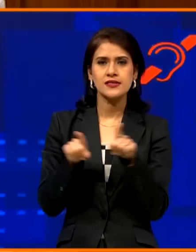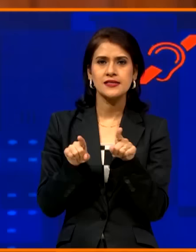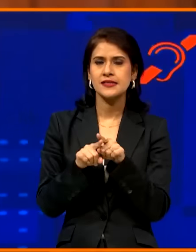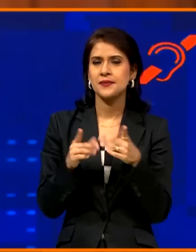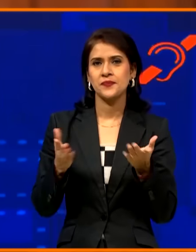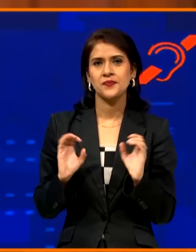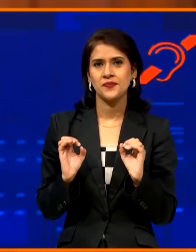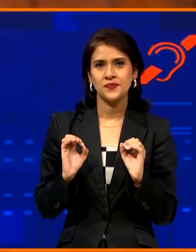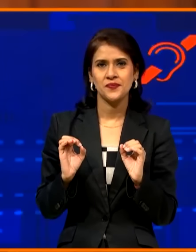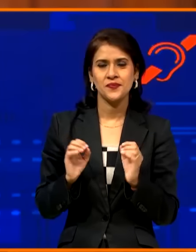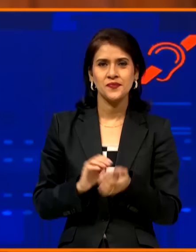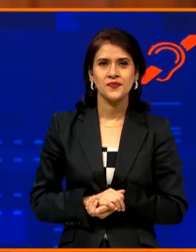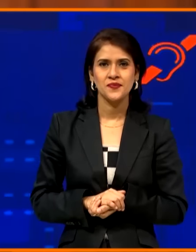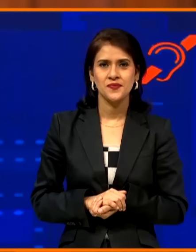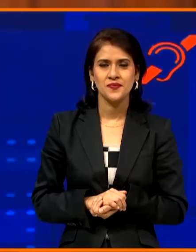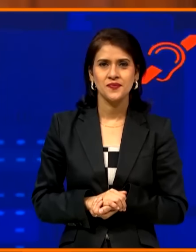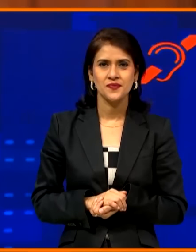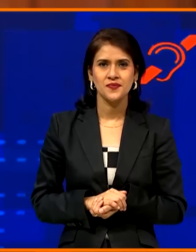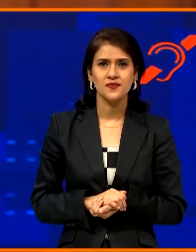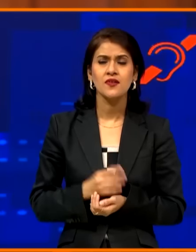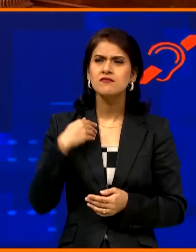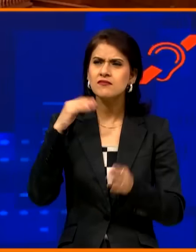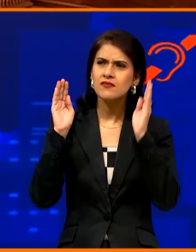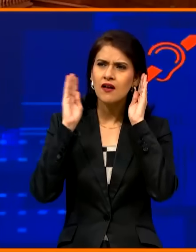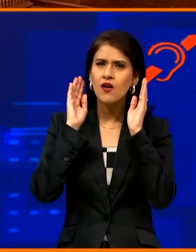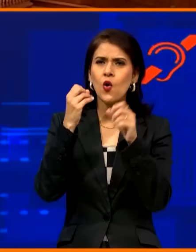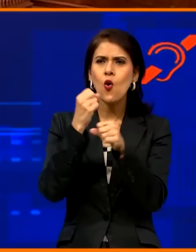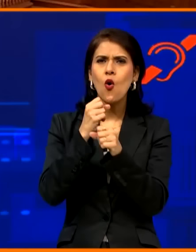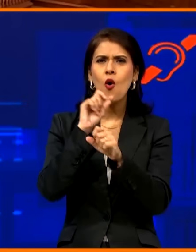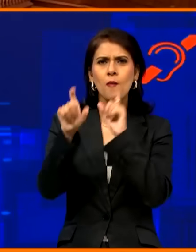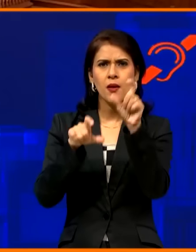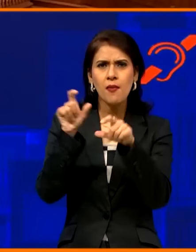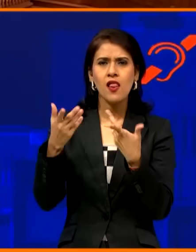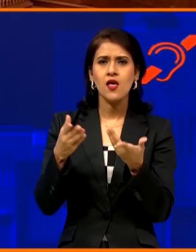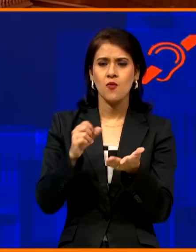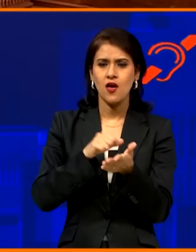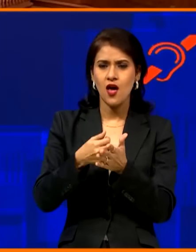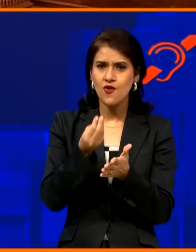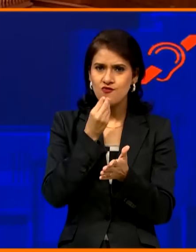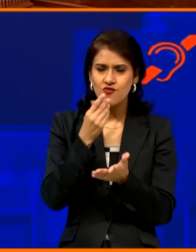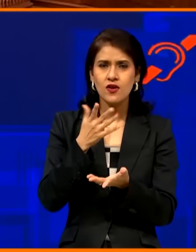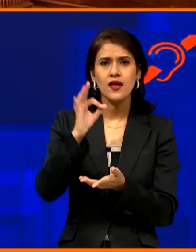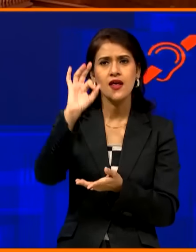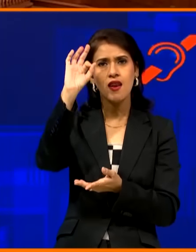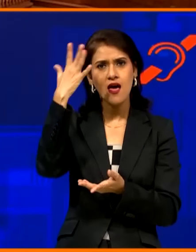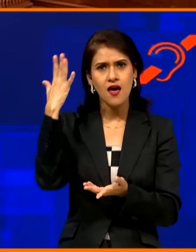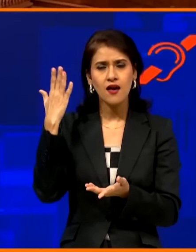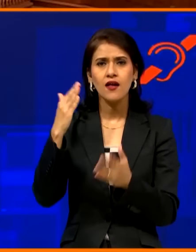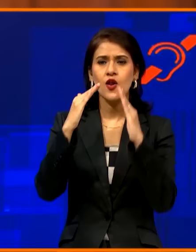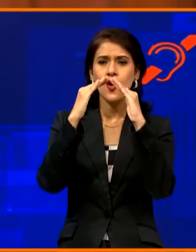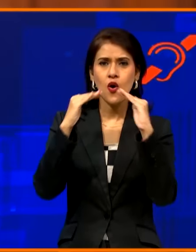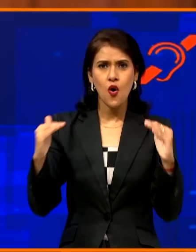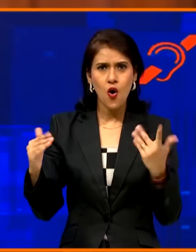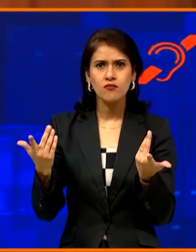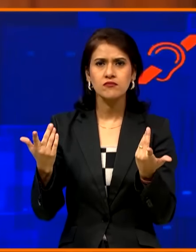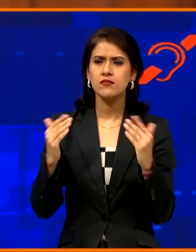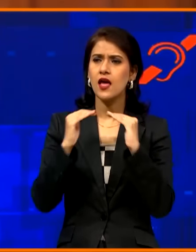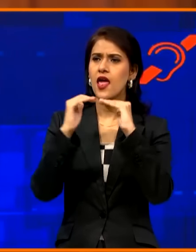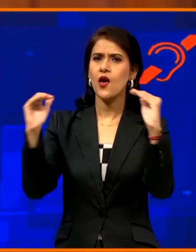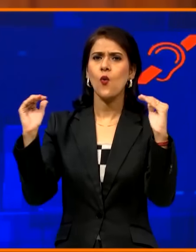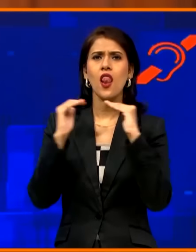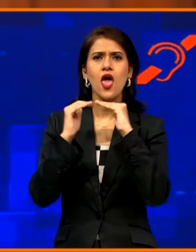हमेशा सरकार के लोगों से बात सुनते हैं कि राशन में बिजली में मकान में कोई भेदभाव